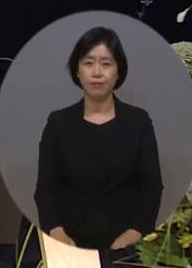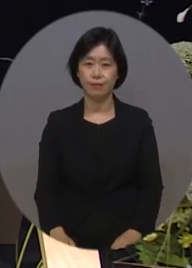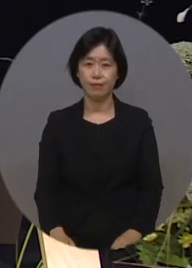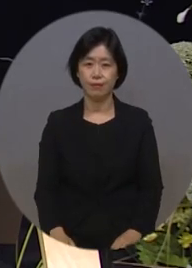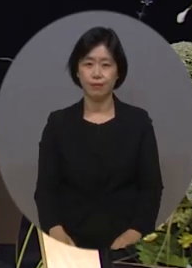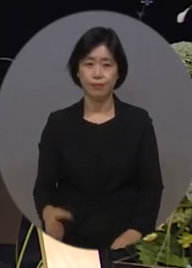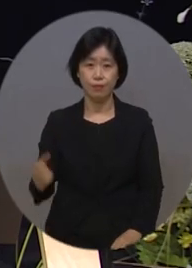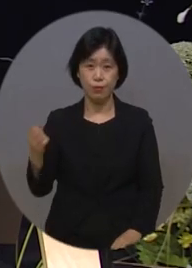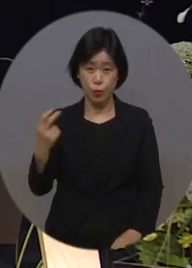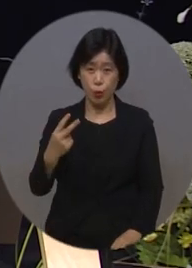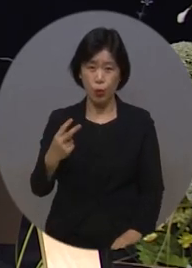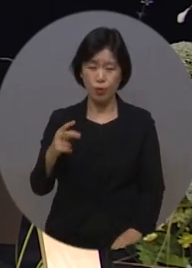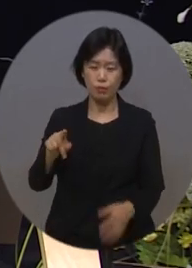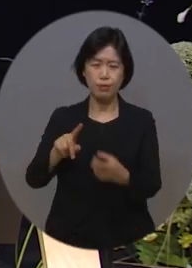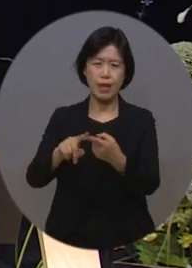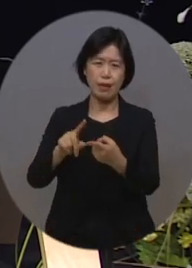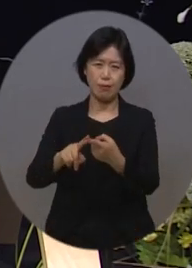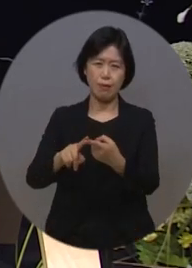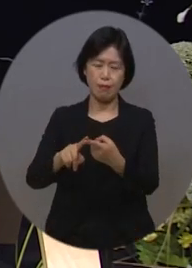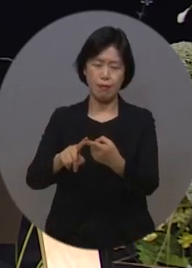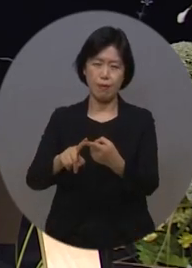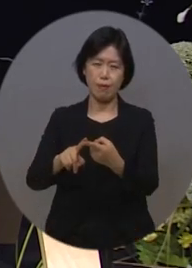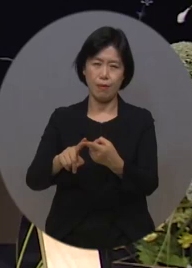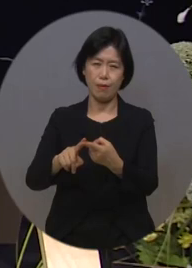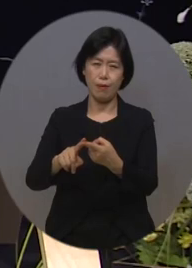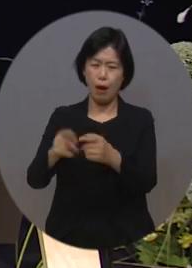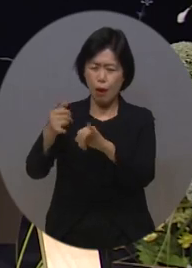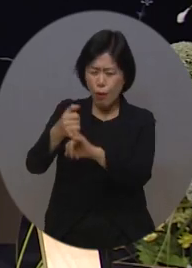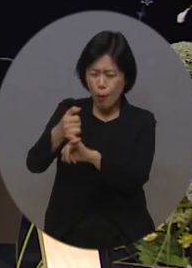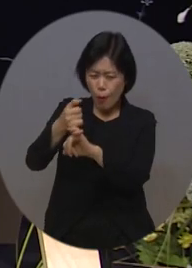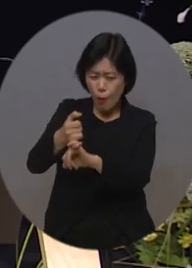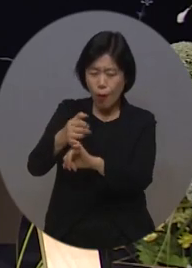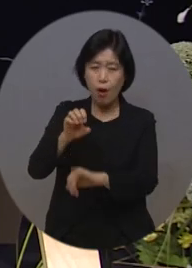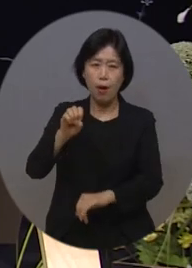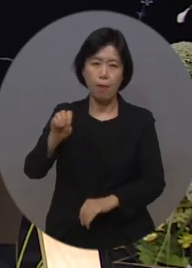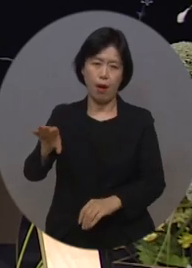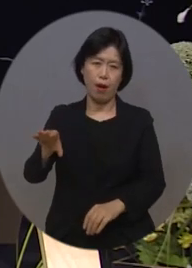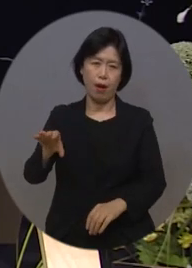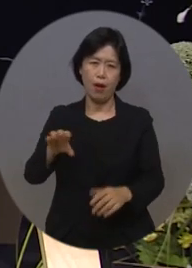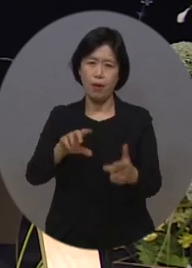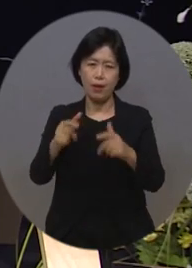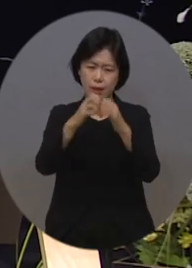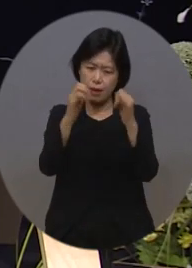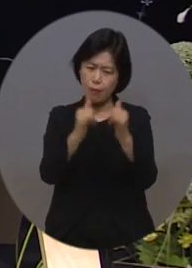또 그렇게 강요하는 사회는 얼마나 많은 등급이 존재할까요?